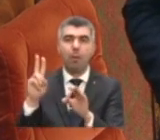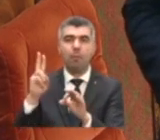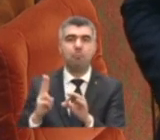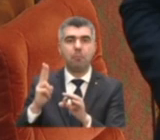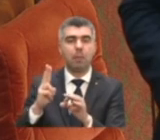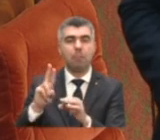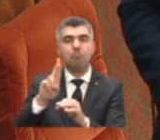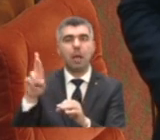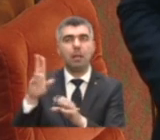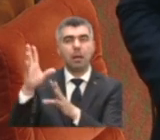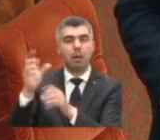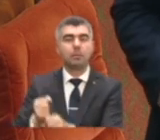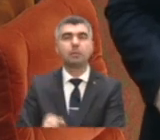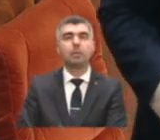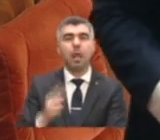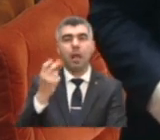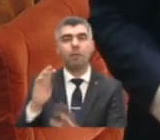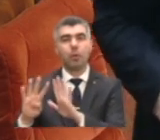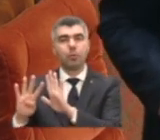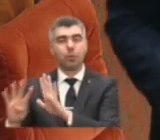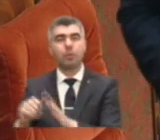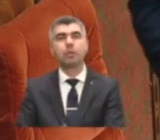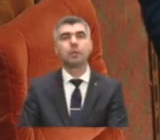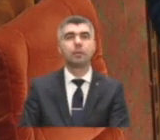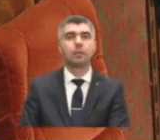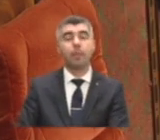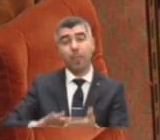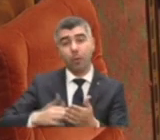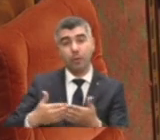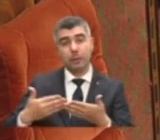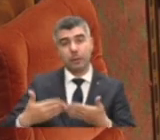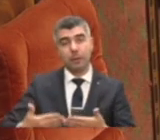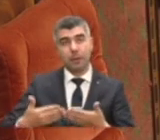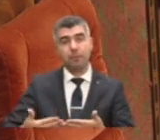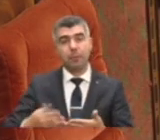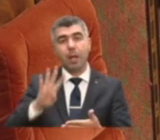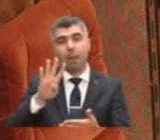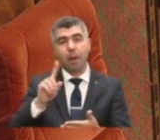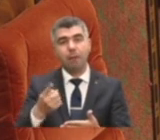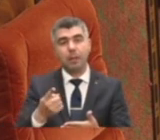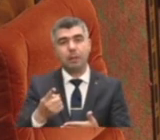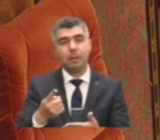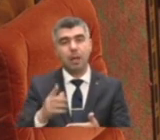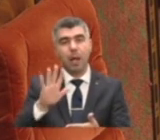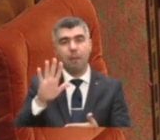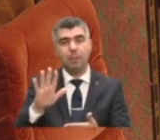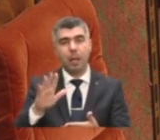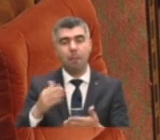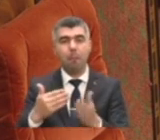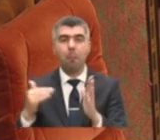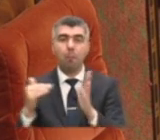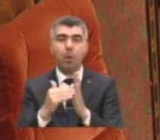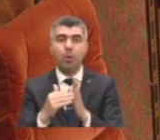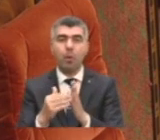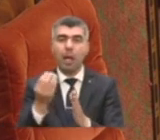الله سنة 2009، والتي تغطي في الوقت الراهن أزيد من 4.5 مليون من التلاميذ.